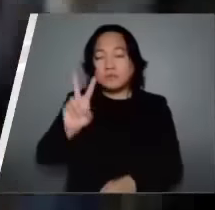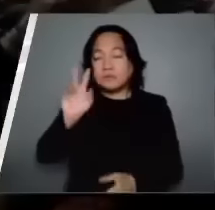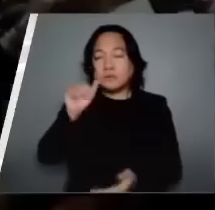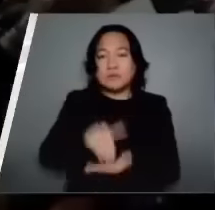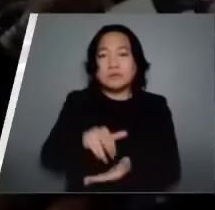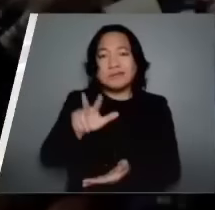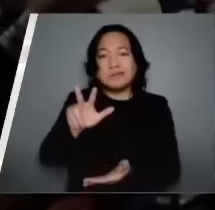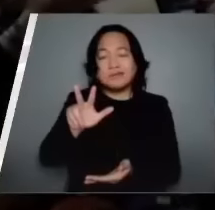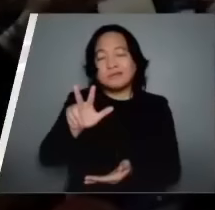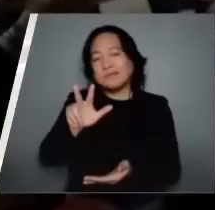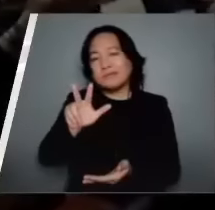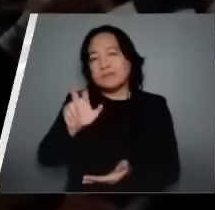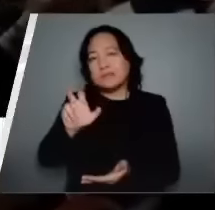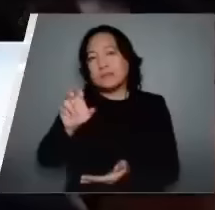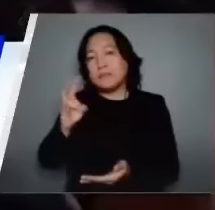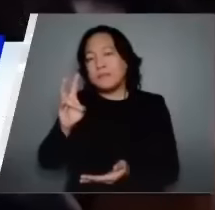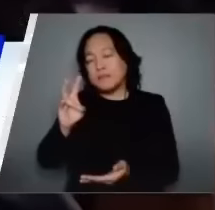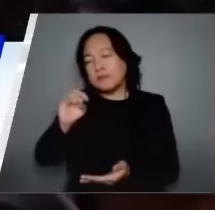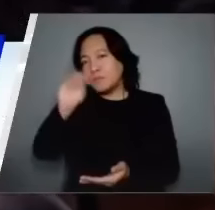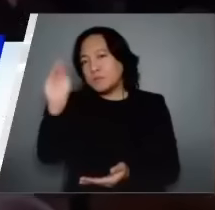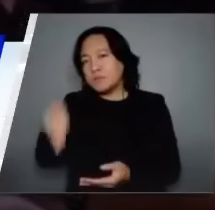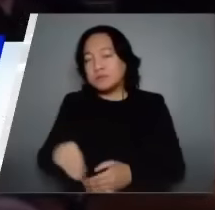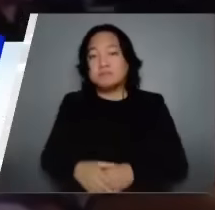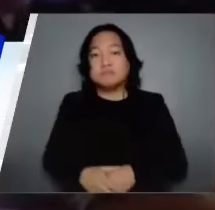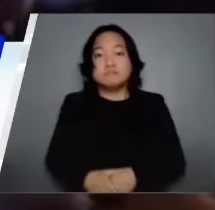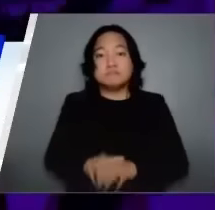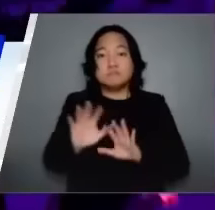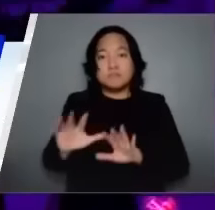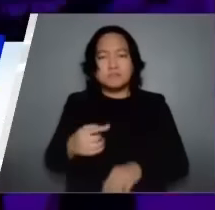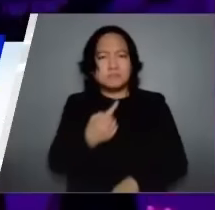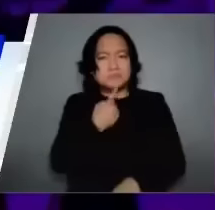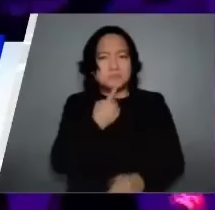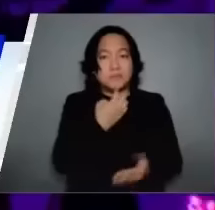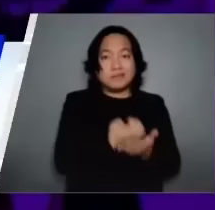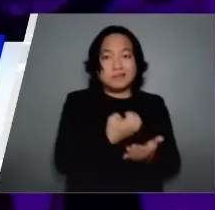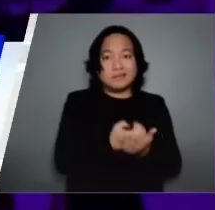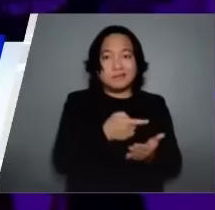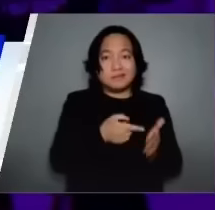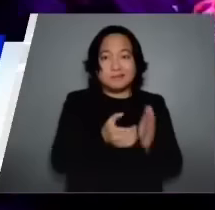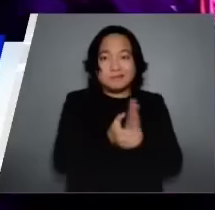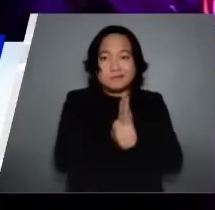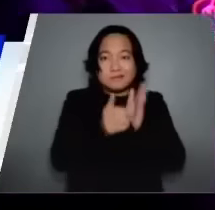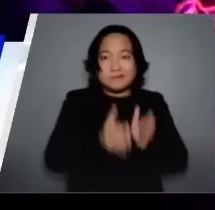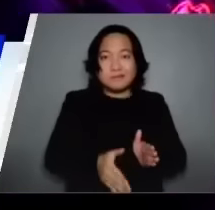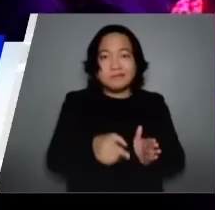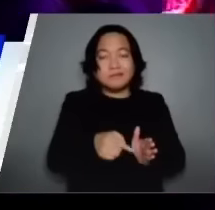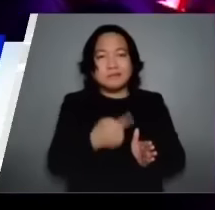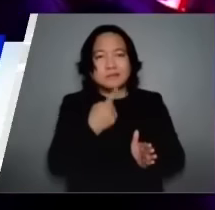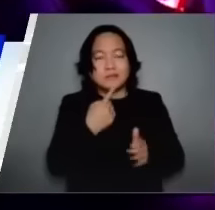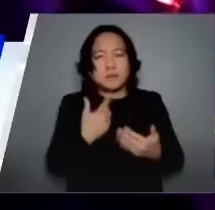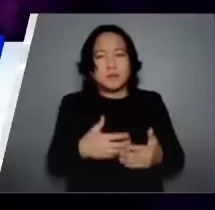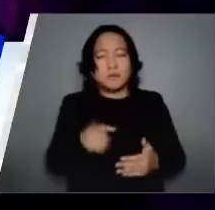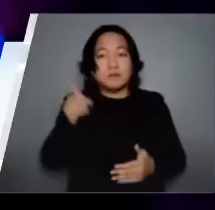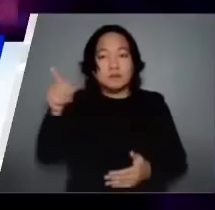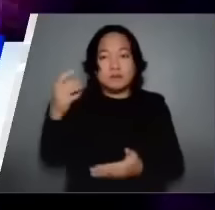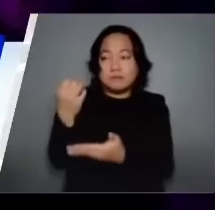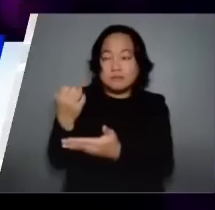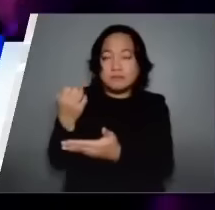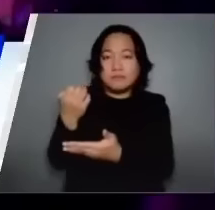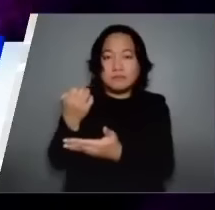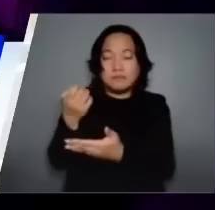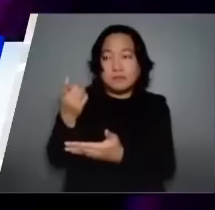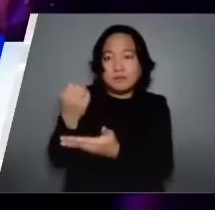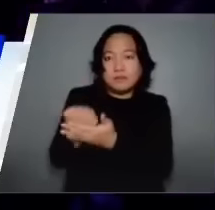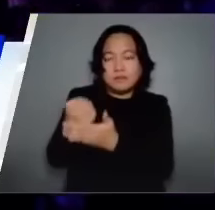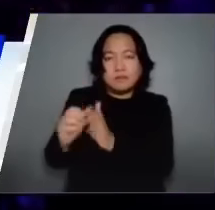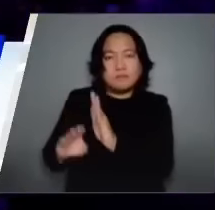2,373%. Ayon sa isang ekonomista, patunay ito na malaki ang epektong na idudulot ng concert sa ekonomiya, partikular sa turismo ng